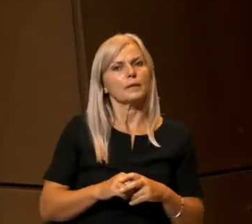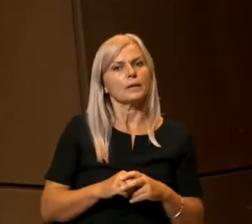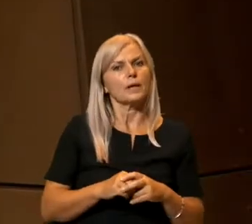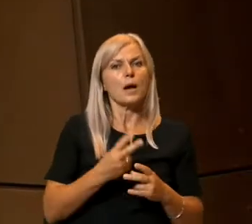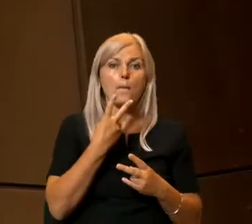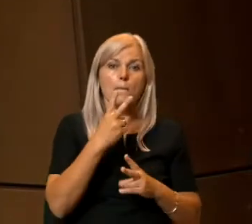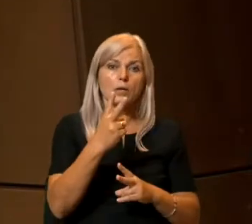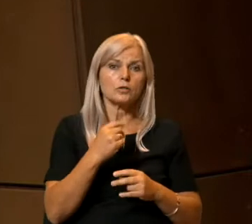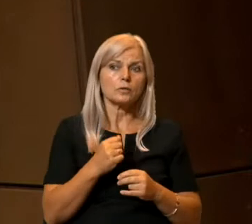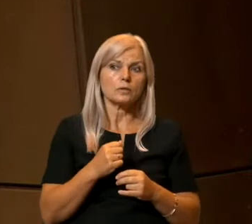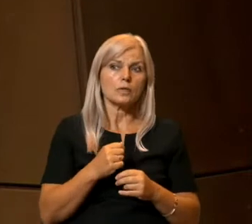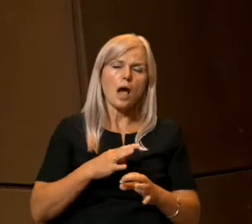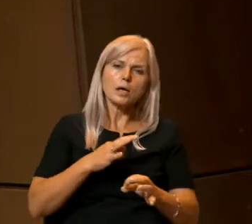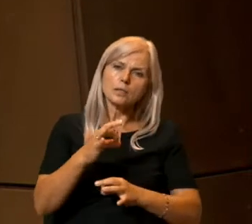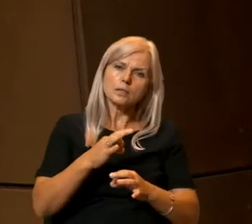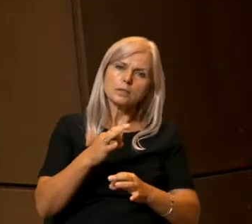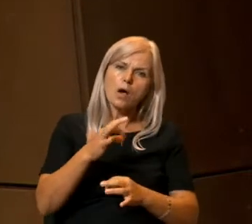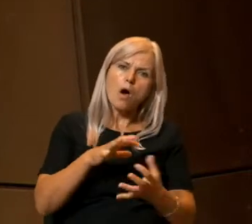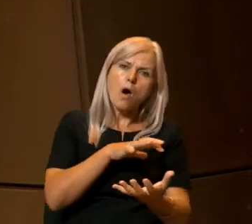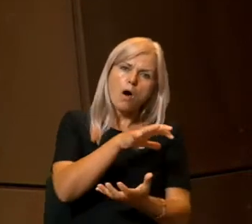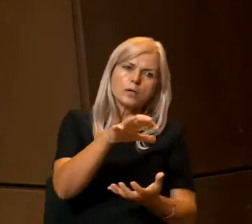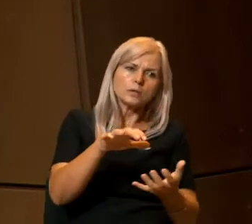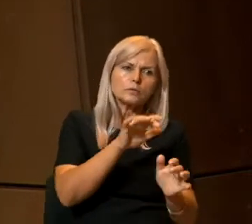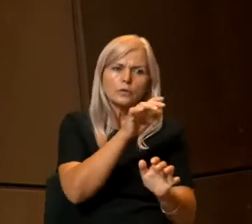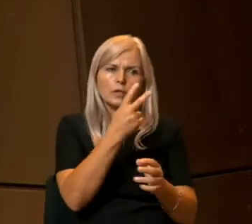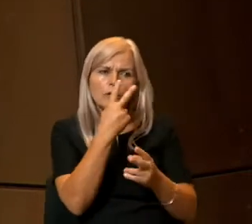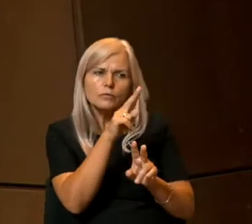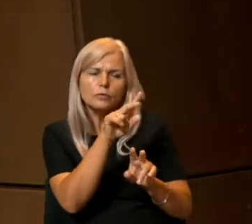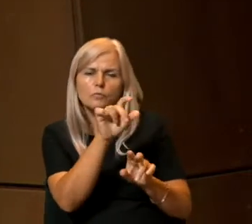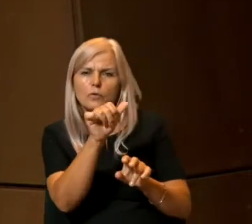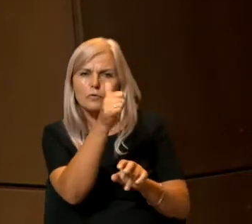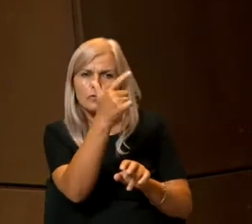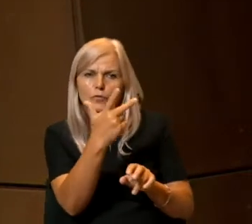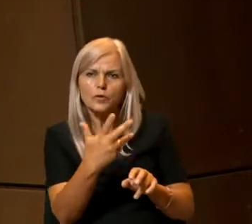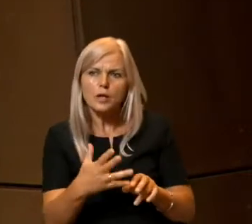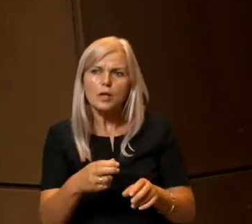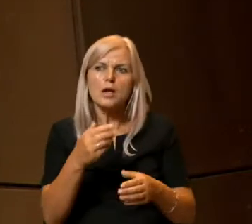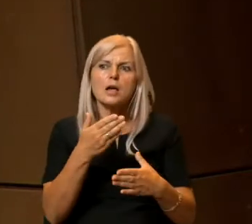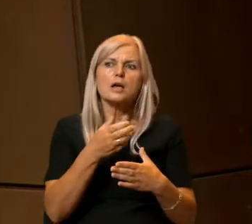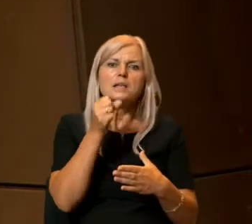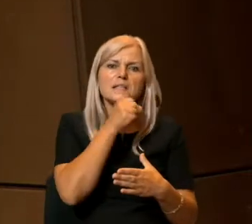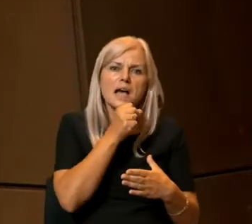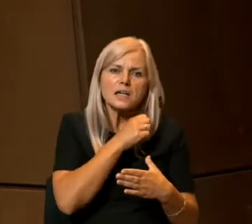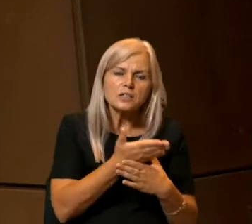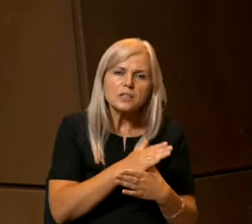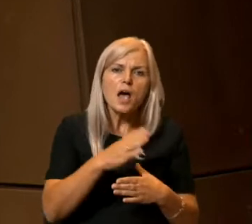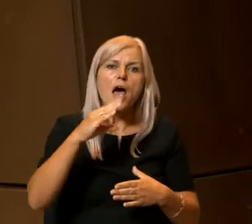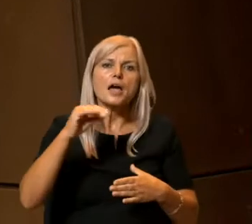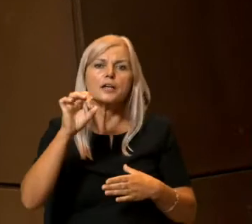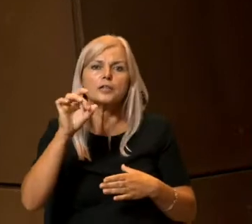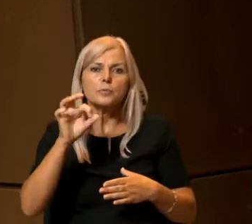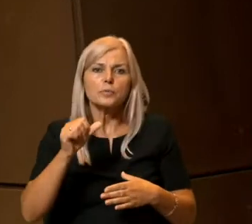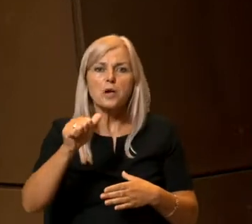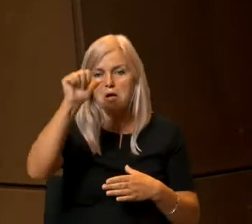historię świata, widzieliśmy wiele kultur, na przykład starożytny Egipt, starożytne Indie,